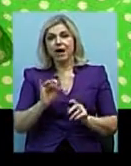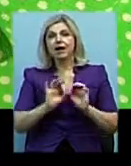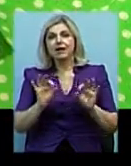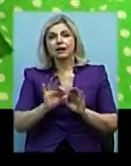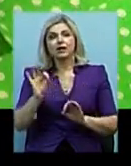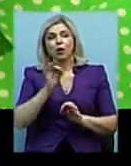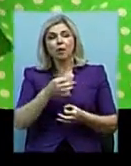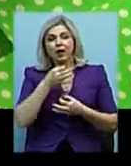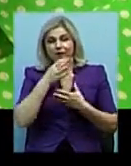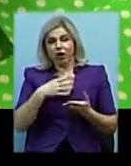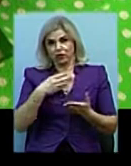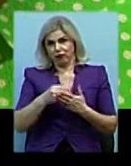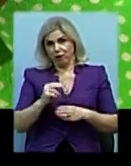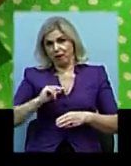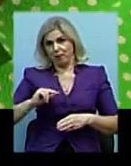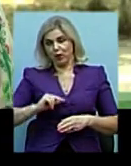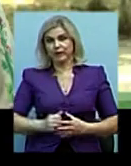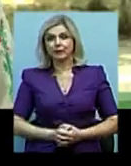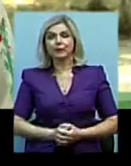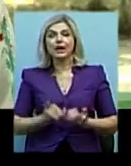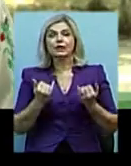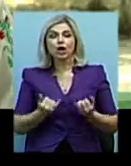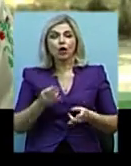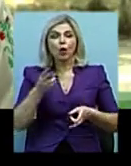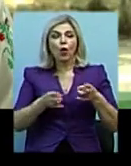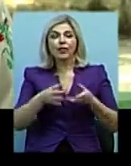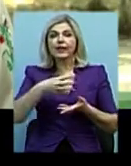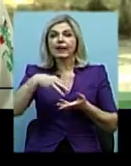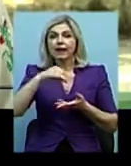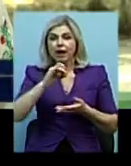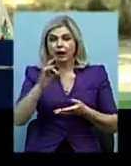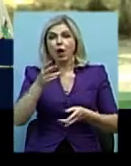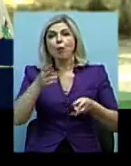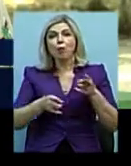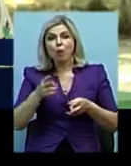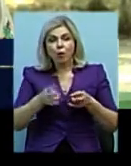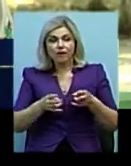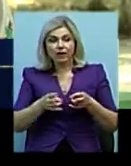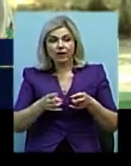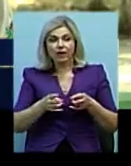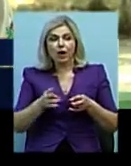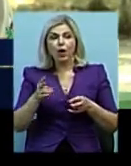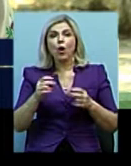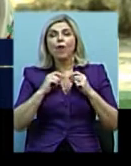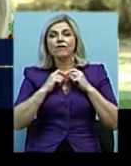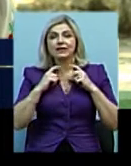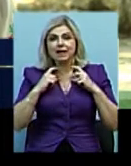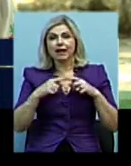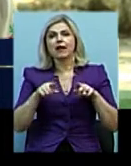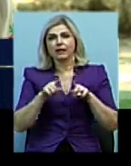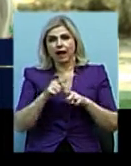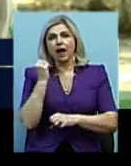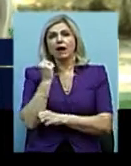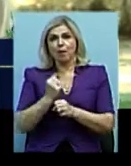роботи. Зараз кондитер, повар, офіціанти. Зараз кондитер, кухар, офіціант – такі більш